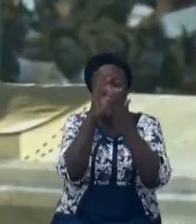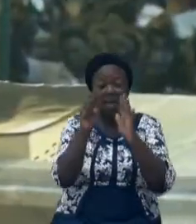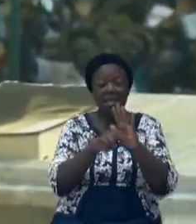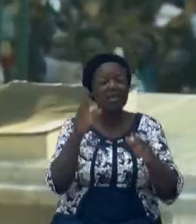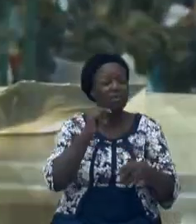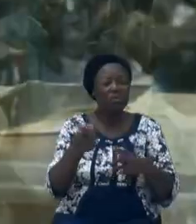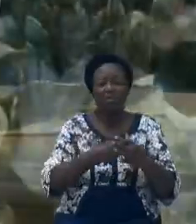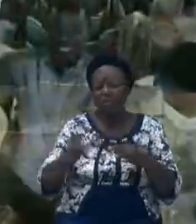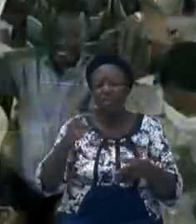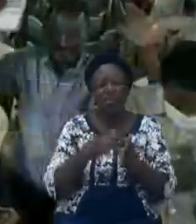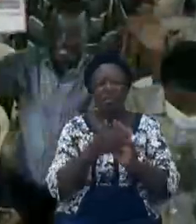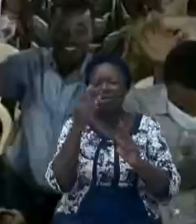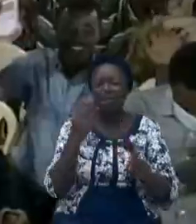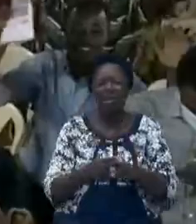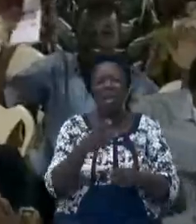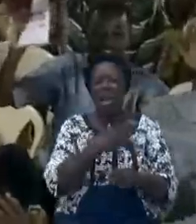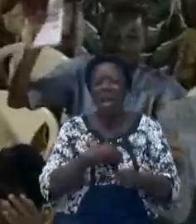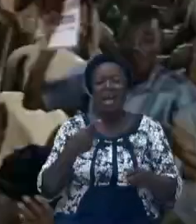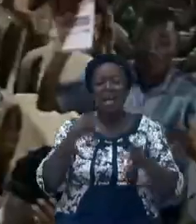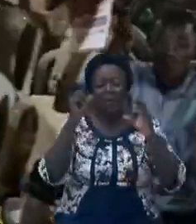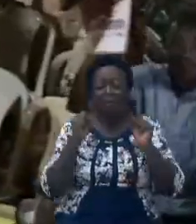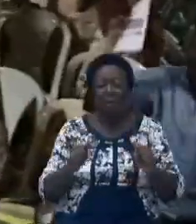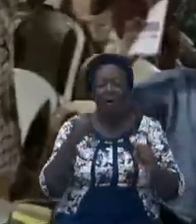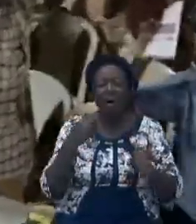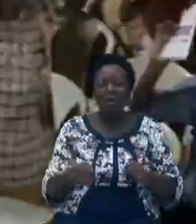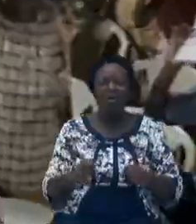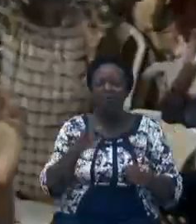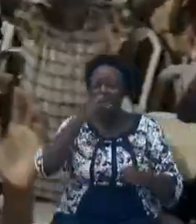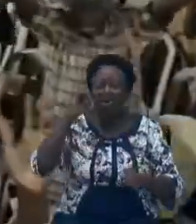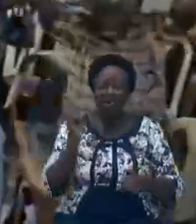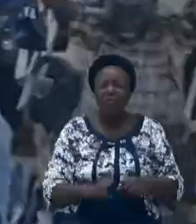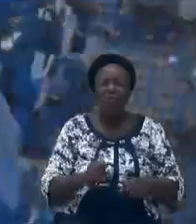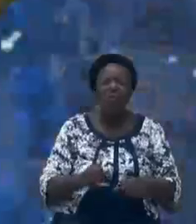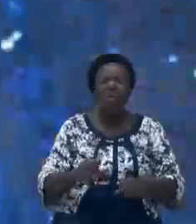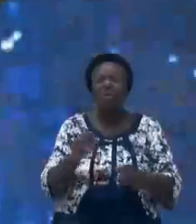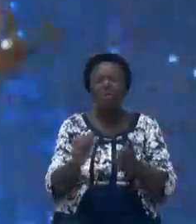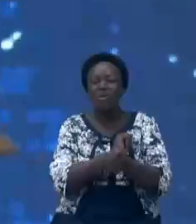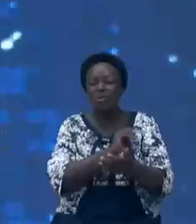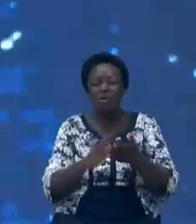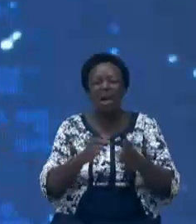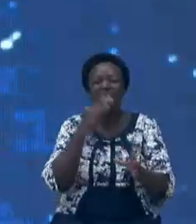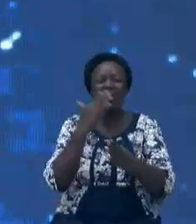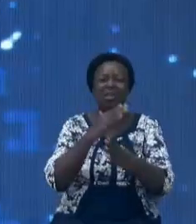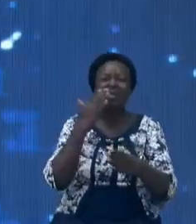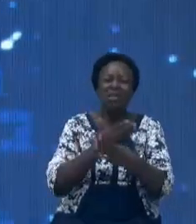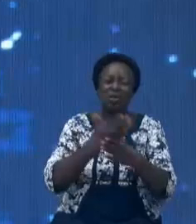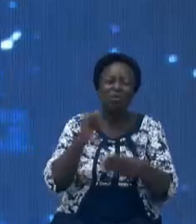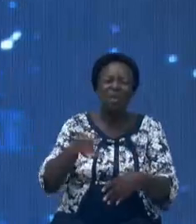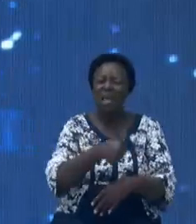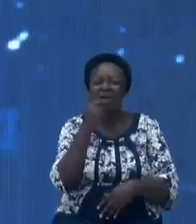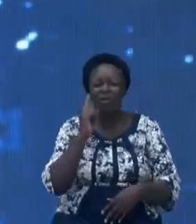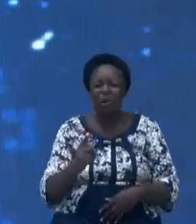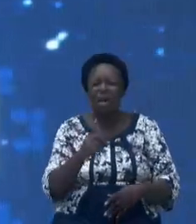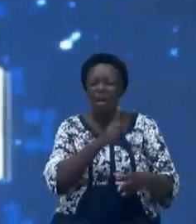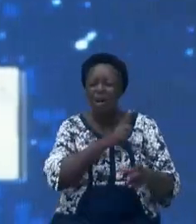mauvaise chose soit révoqué les ténèbres disparaîtront et la puissance du mal